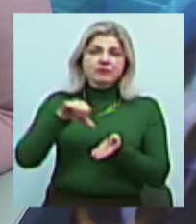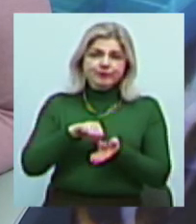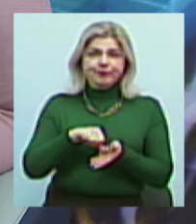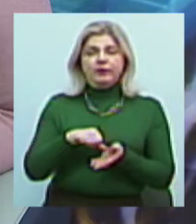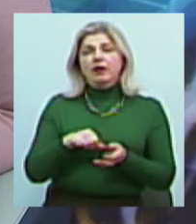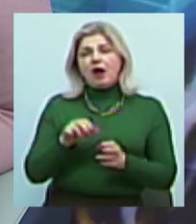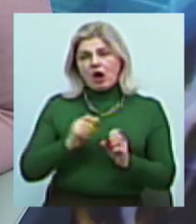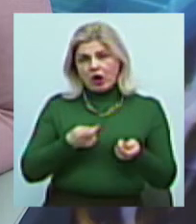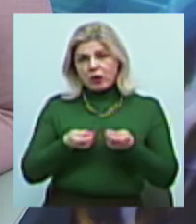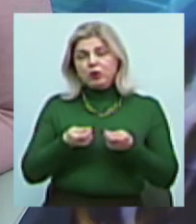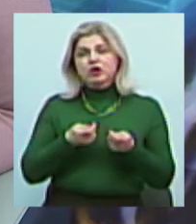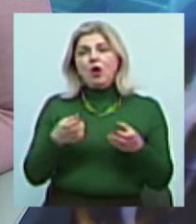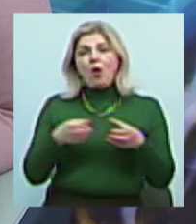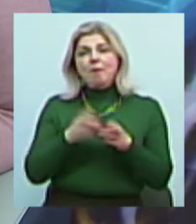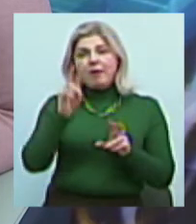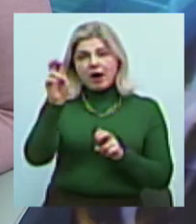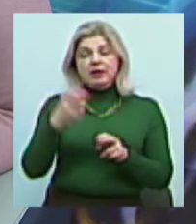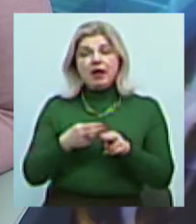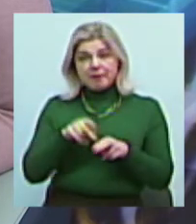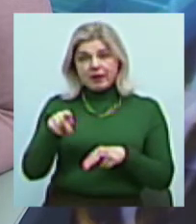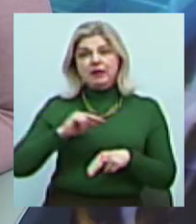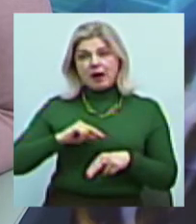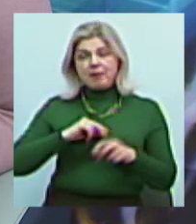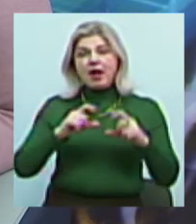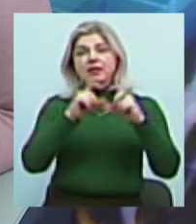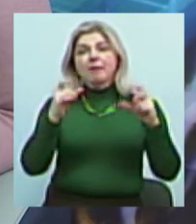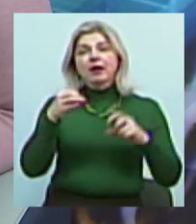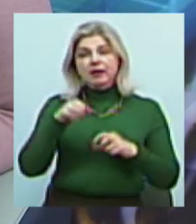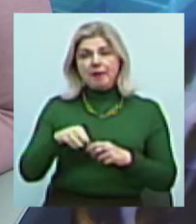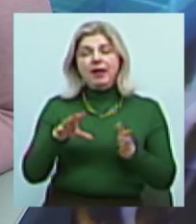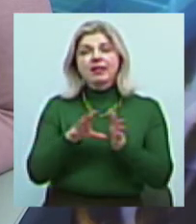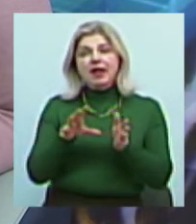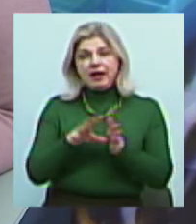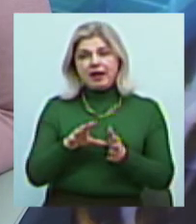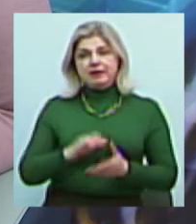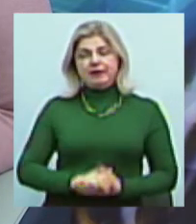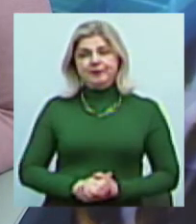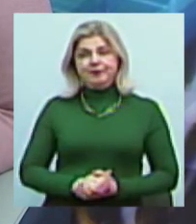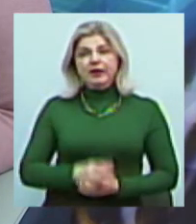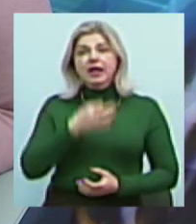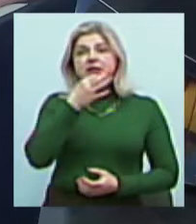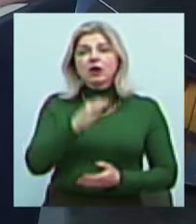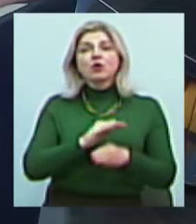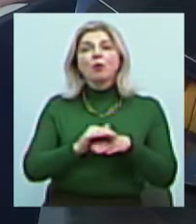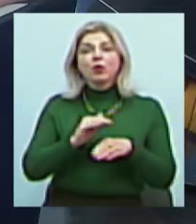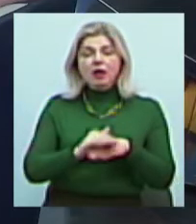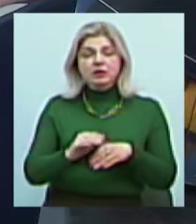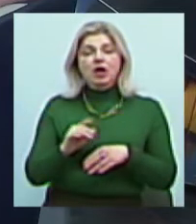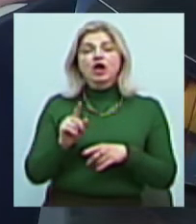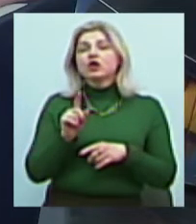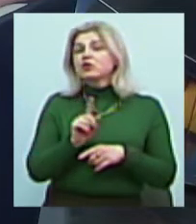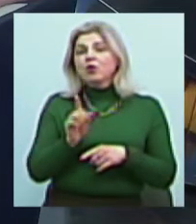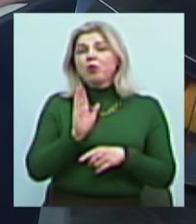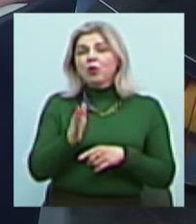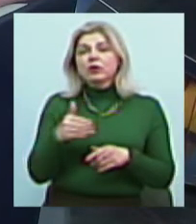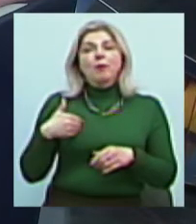компанії. Саме над цим працює Департамент енергетики та енергозбереження наразі. А скажіть, будь ласка, чим привабливий і що він